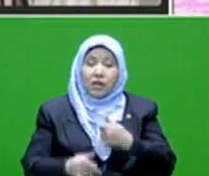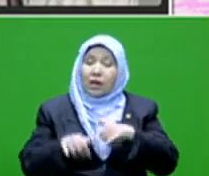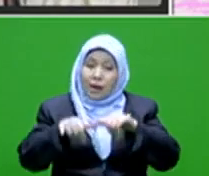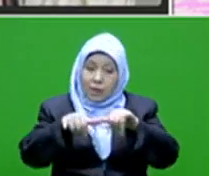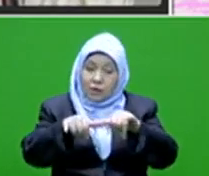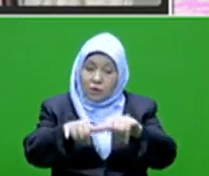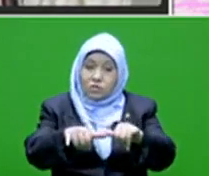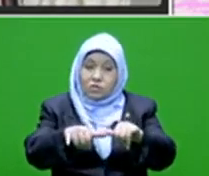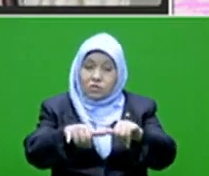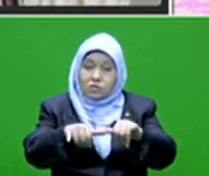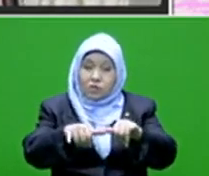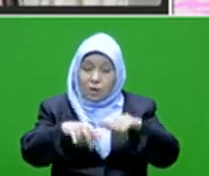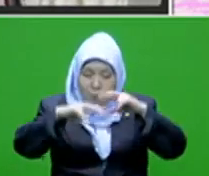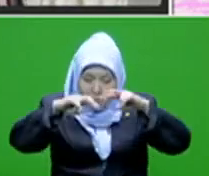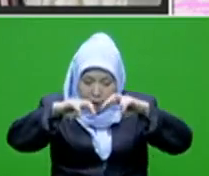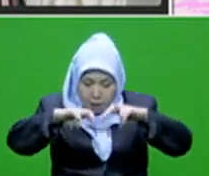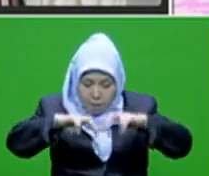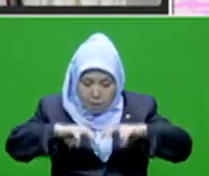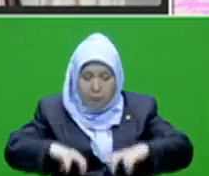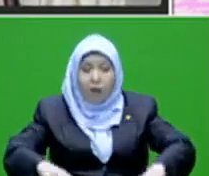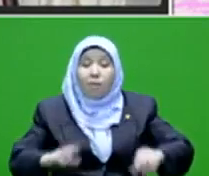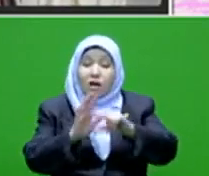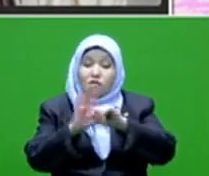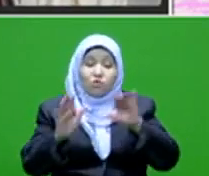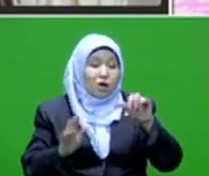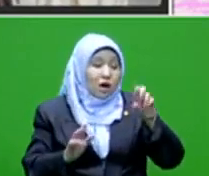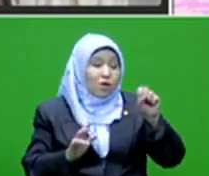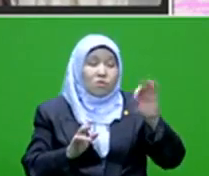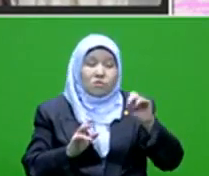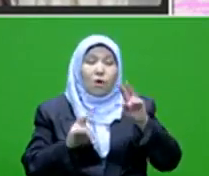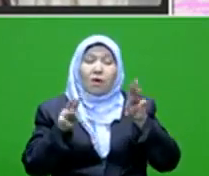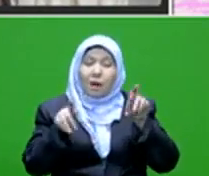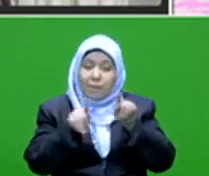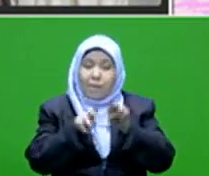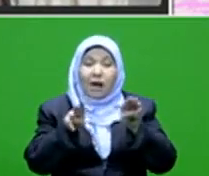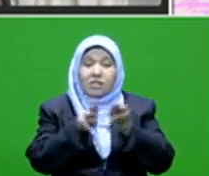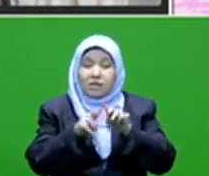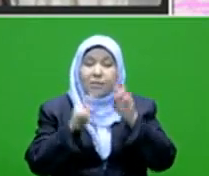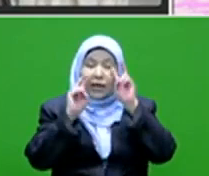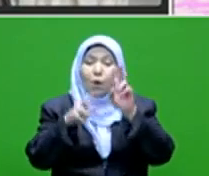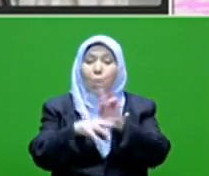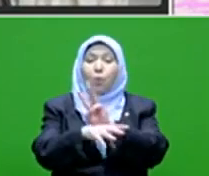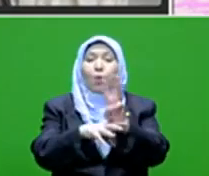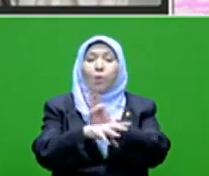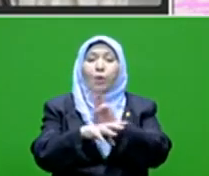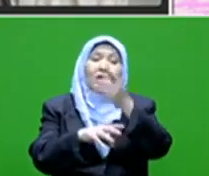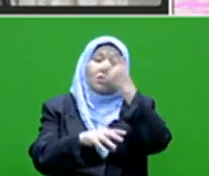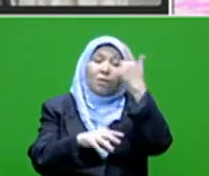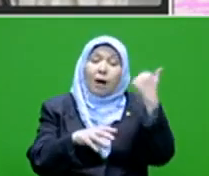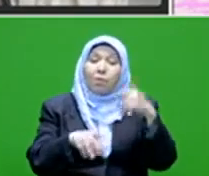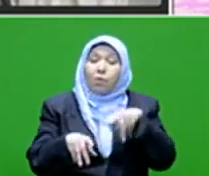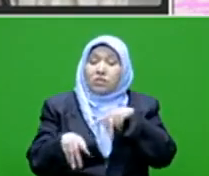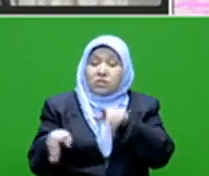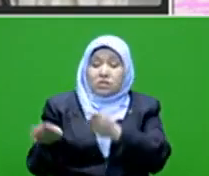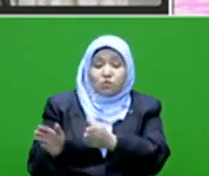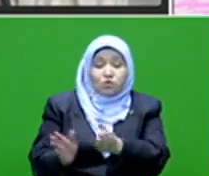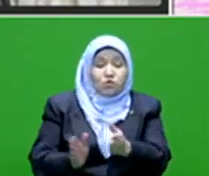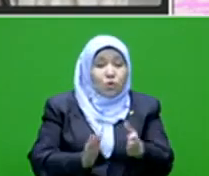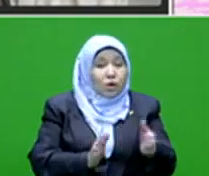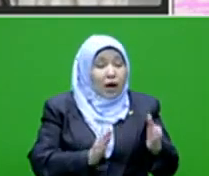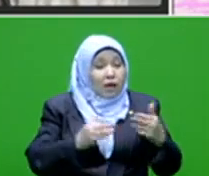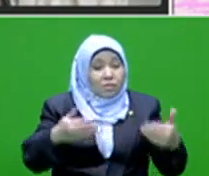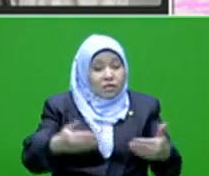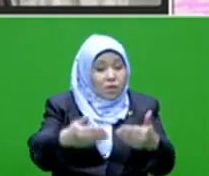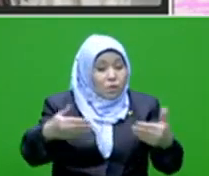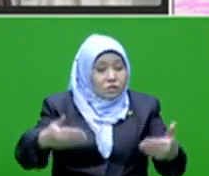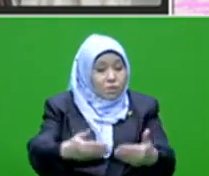lagi pengembaraan kita ulang kaji surah Yusuf ni macam tengok movie, kata Ustaz Fas, macam tengok filem, sebab dia punya susunan dia bersambung-sambung